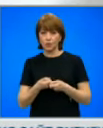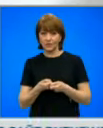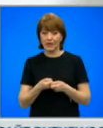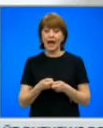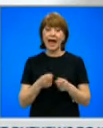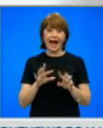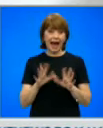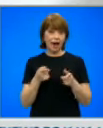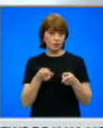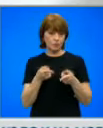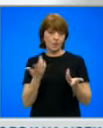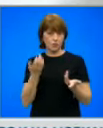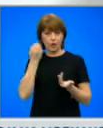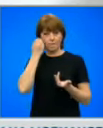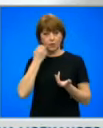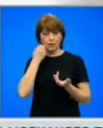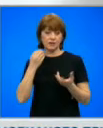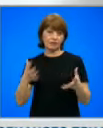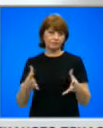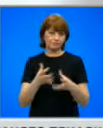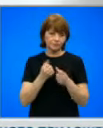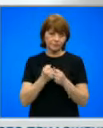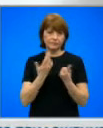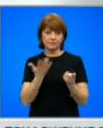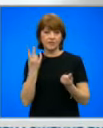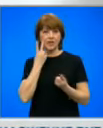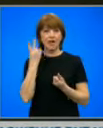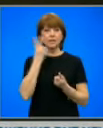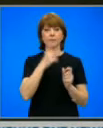това може да бъде полезен за разкриването на обективната истина.